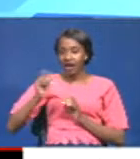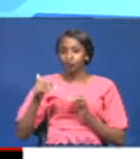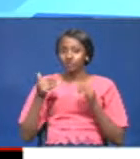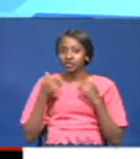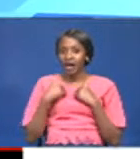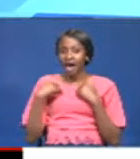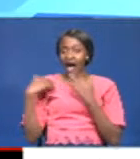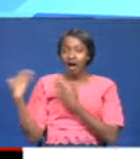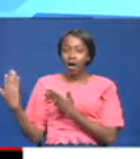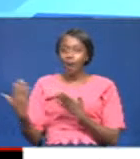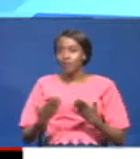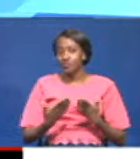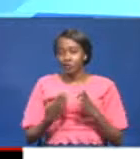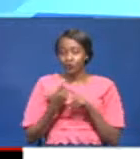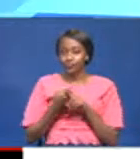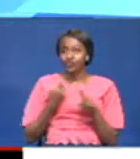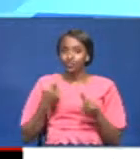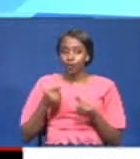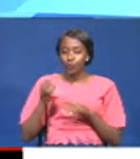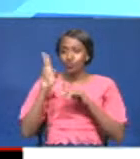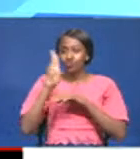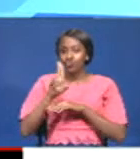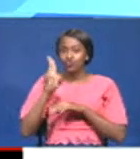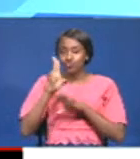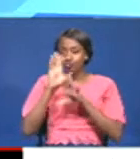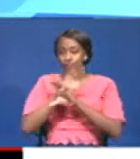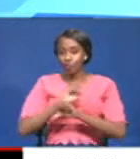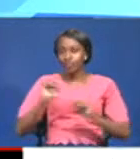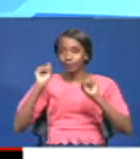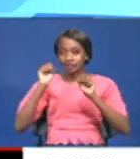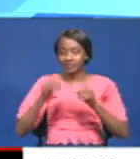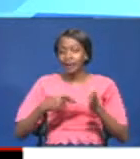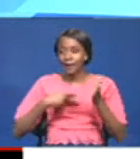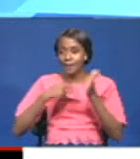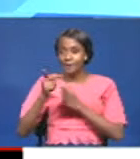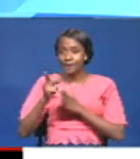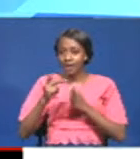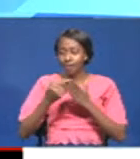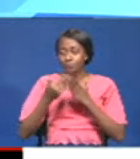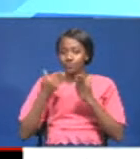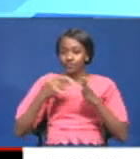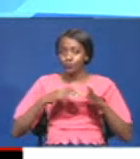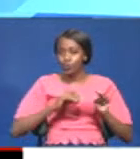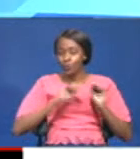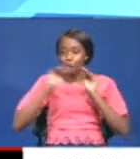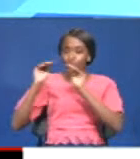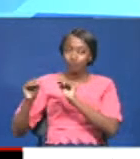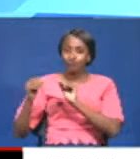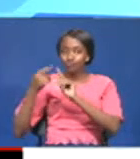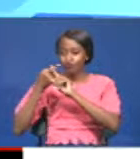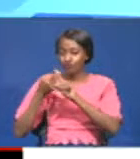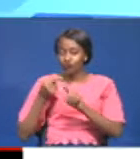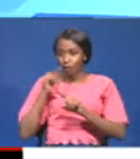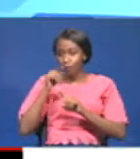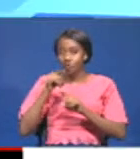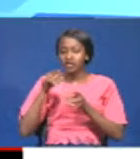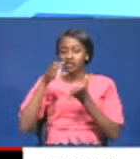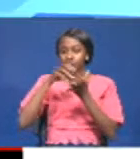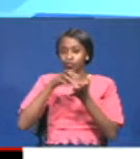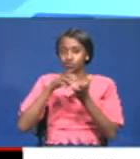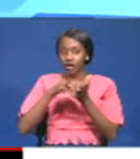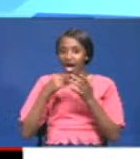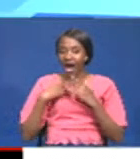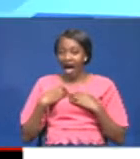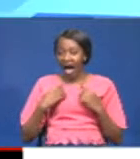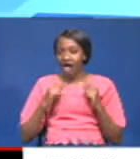Kenyatta kuingilia kati na kuhakikisha wanafidiwa kikamilifu kabla ya kuondoka mamlakani. Wakazi hao ambao wameandaa maandamano ya amani